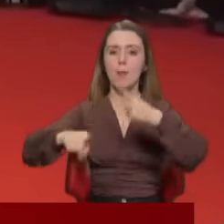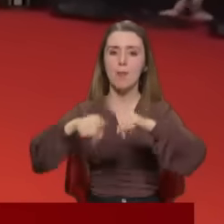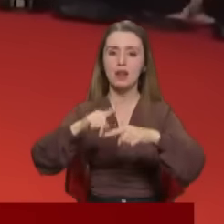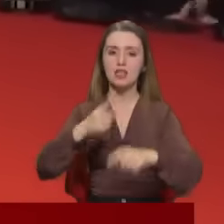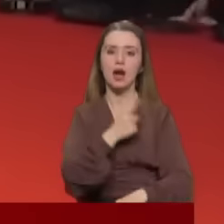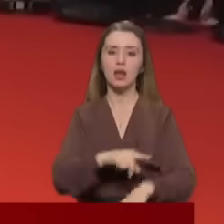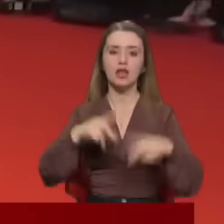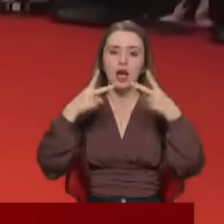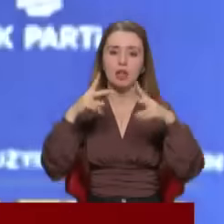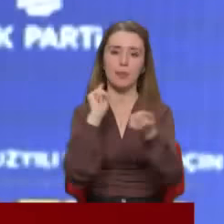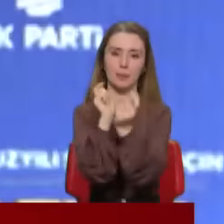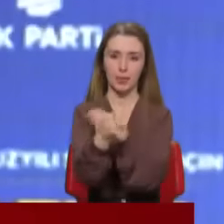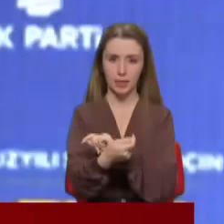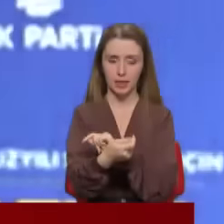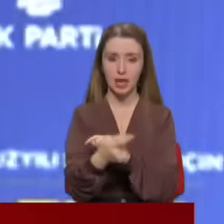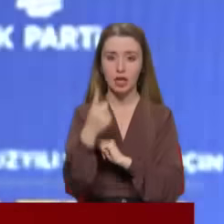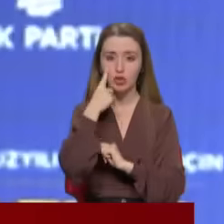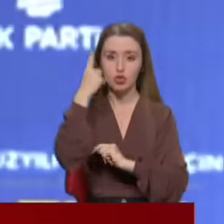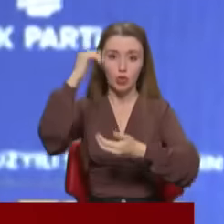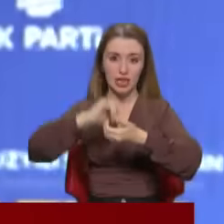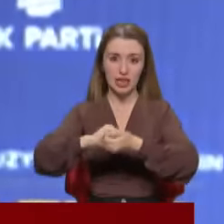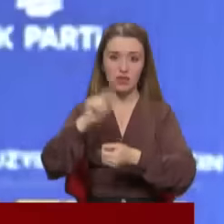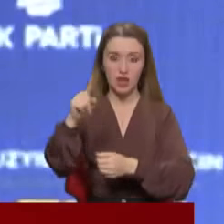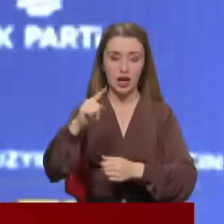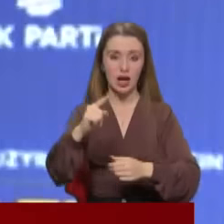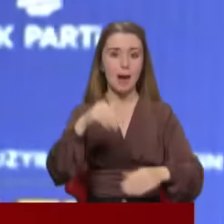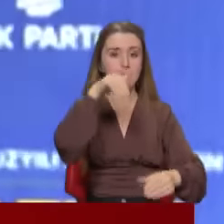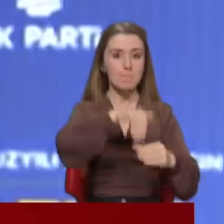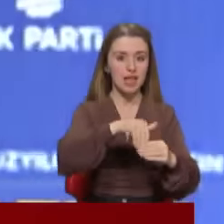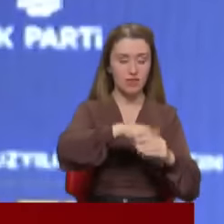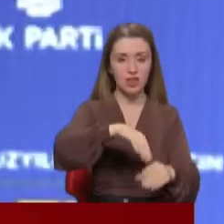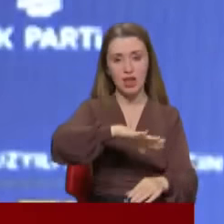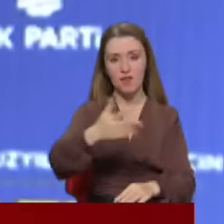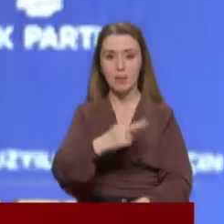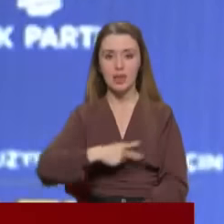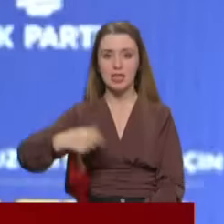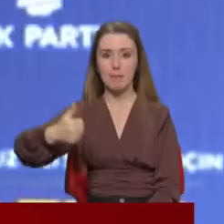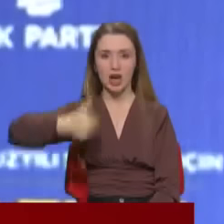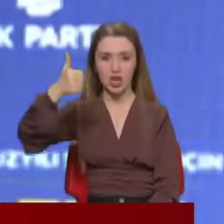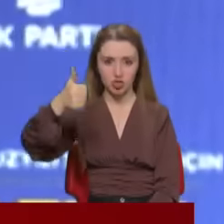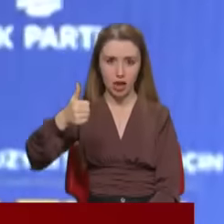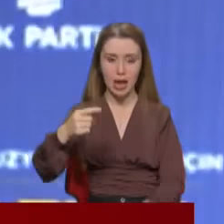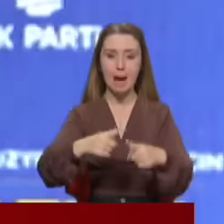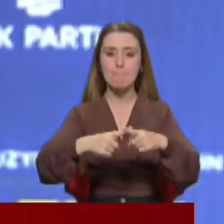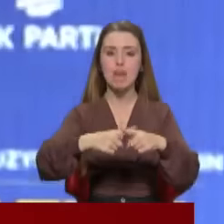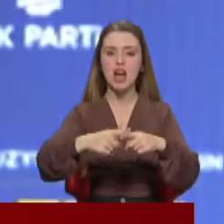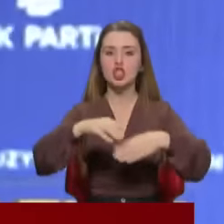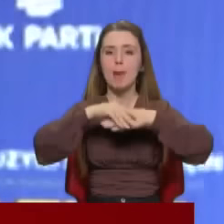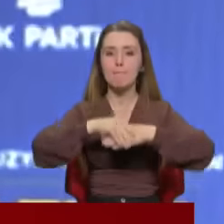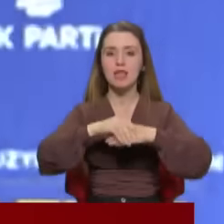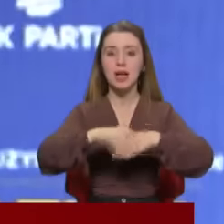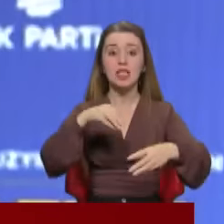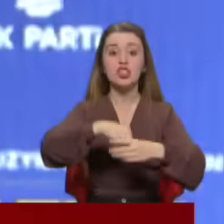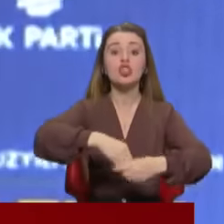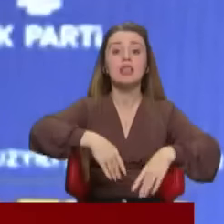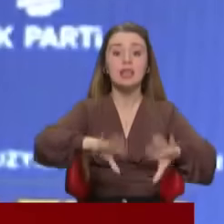aday açıklamasıyla değişti. Cumhur İttifakı milletvekili veya belediye başkanlığı paylaşımı pazarlığı için